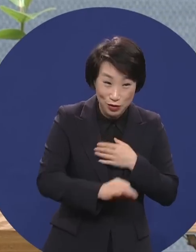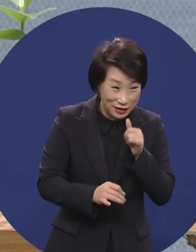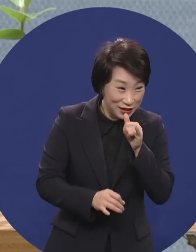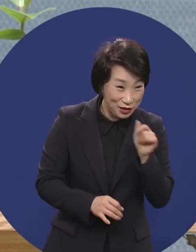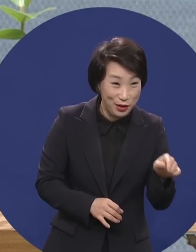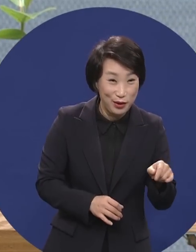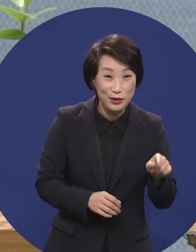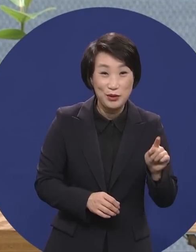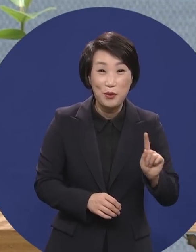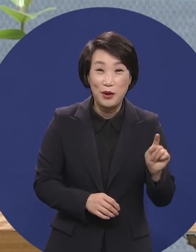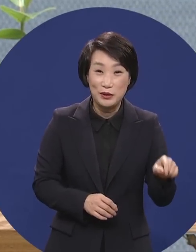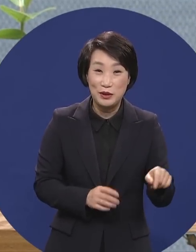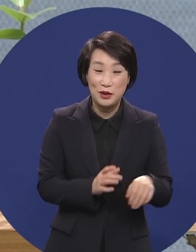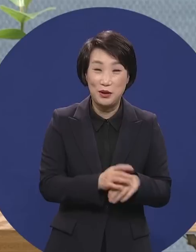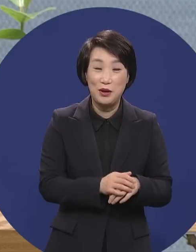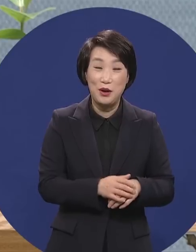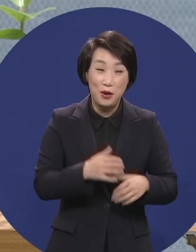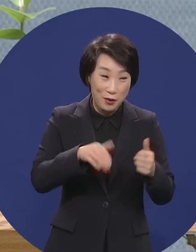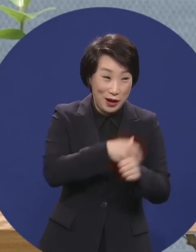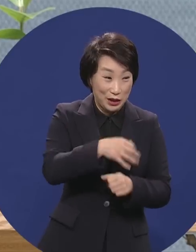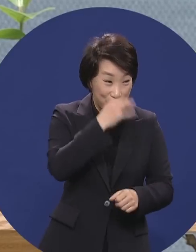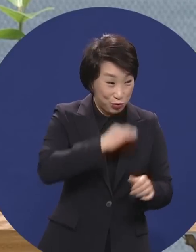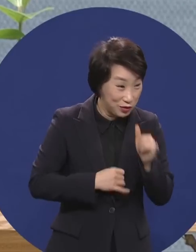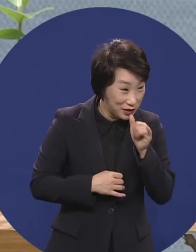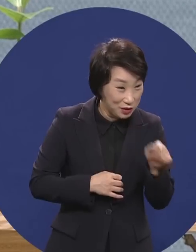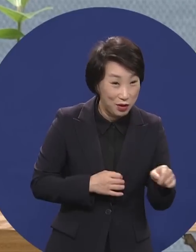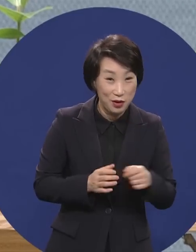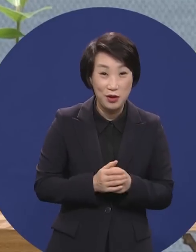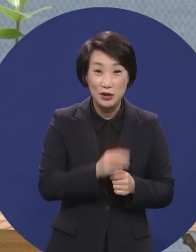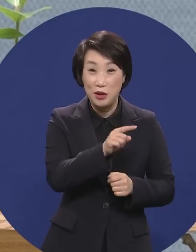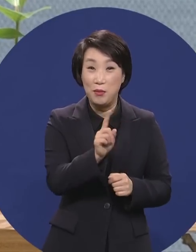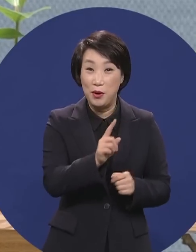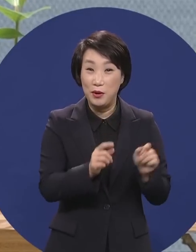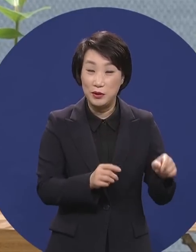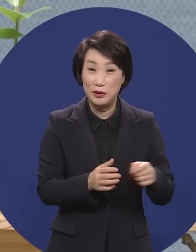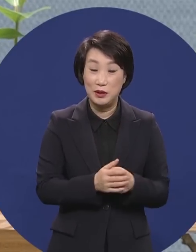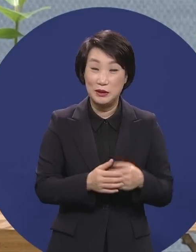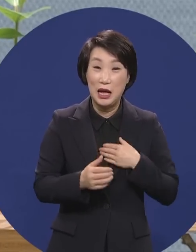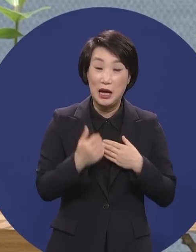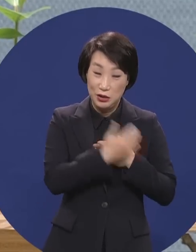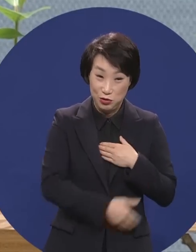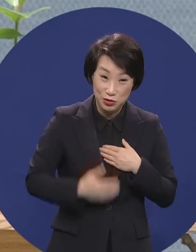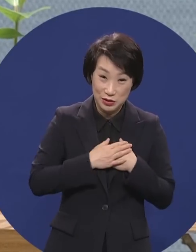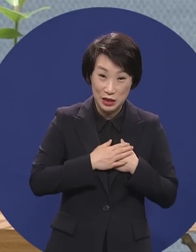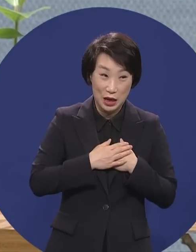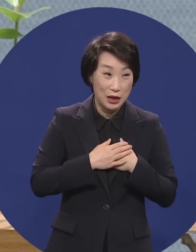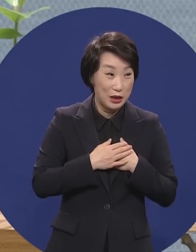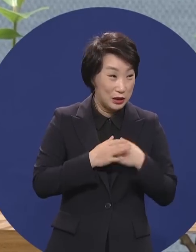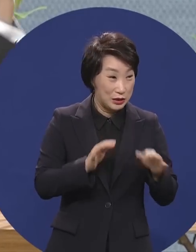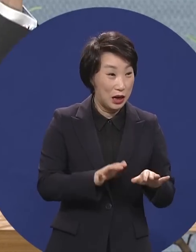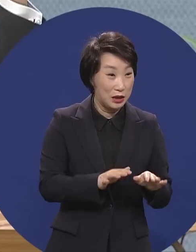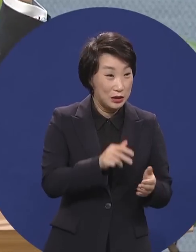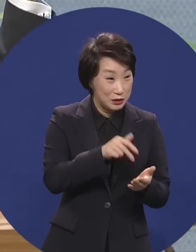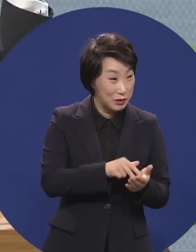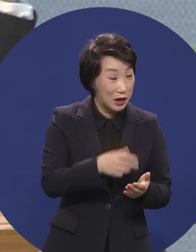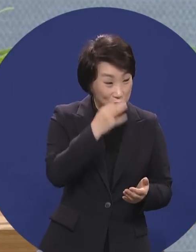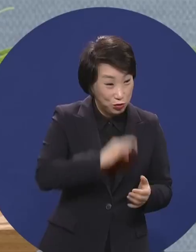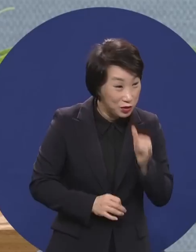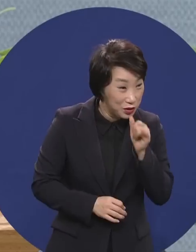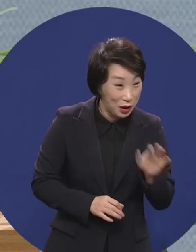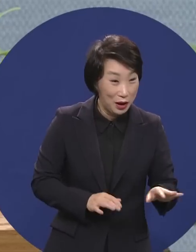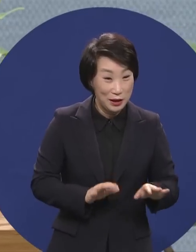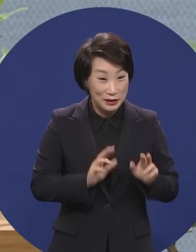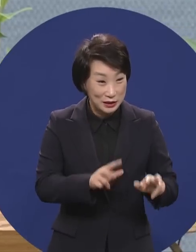있어. 거기는 반드시 환경적 유익이 있어. 거기는 반드시 내 육신의 현상적 유익이 있어. 그러니까